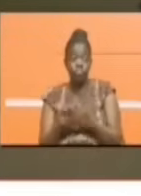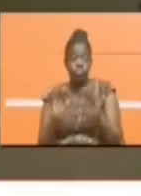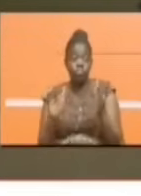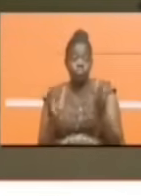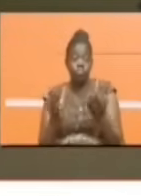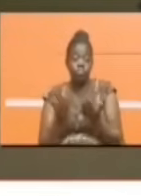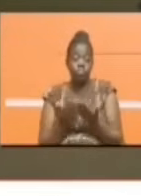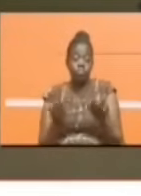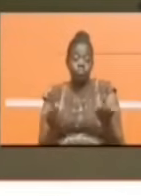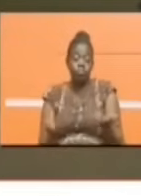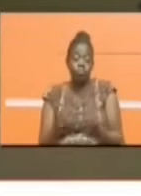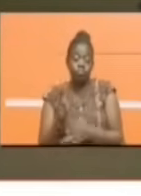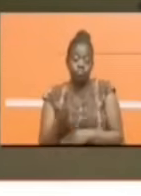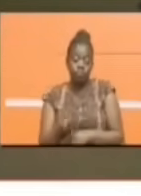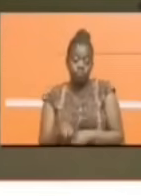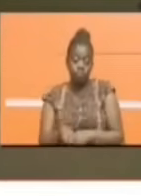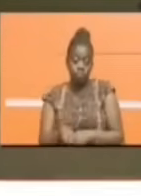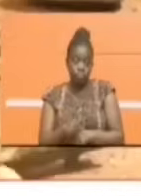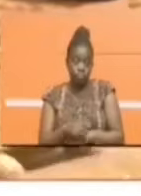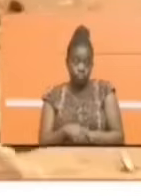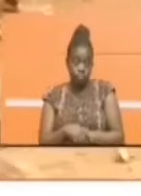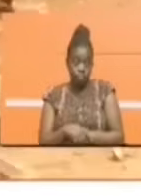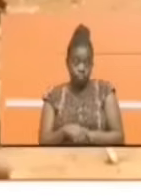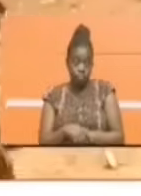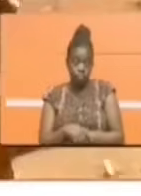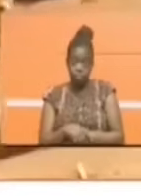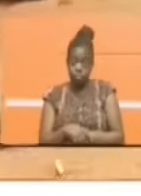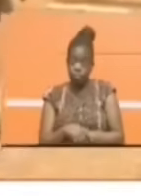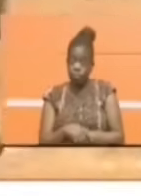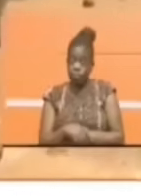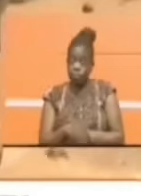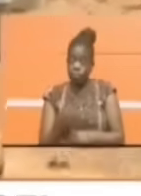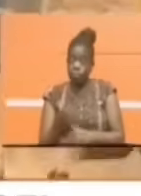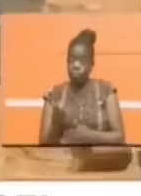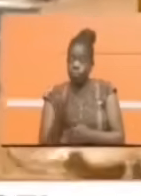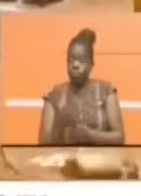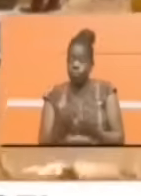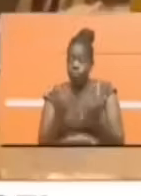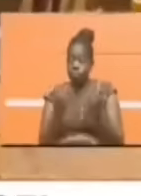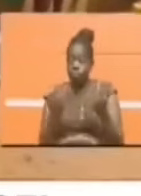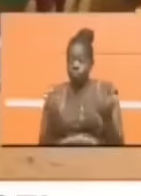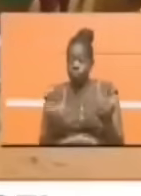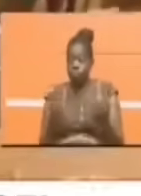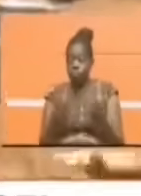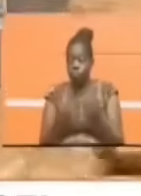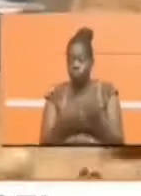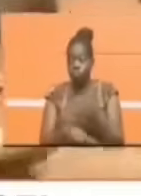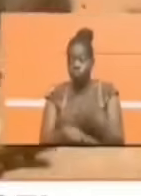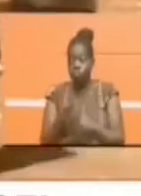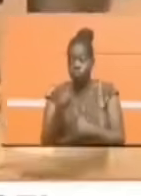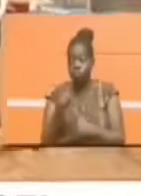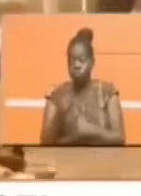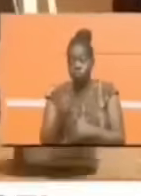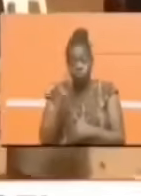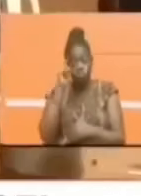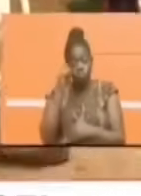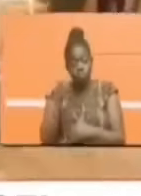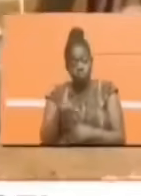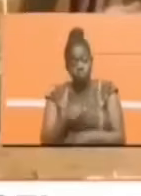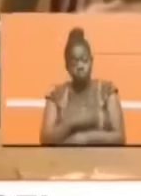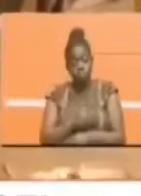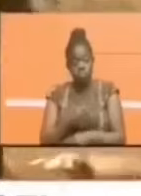oba omukotogedde oba omukoze bubi nnyo. Joani Babidi y'omu ku baana ba Musana agamba nti mu kusooka baali balowooza nti